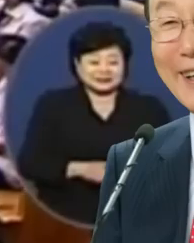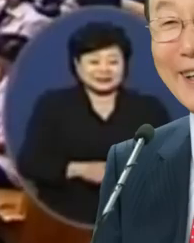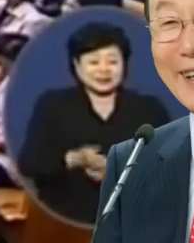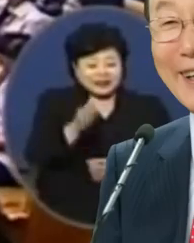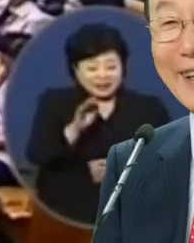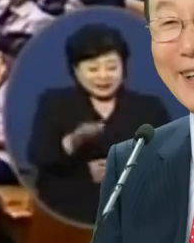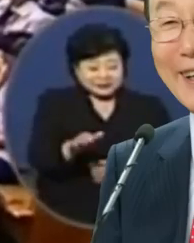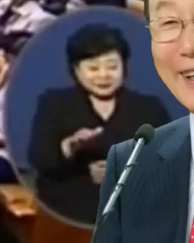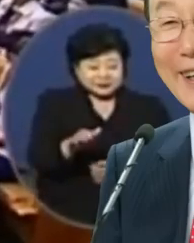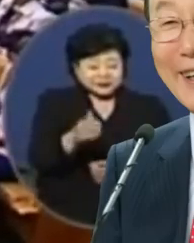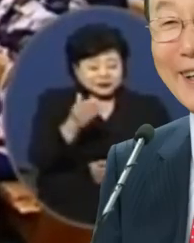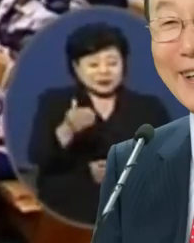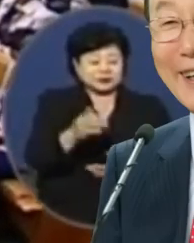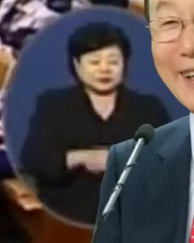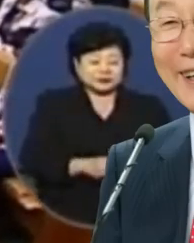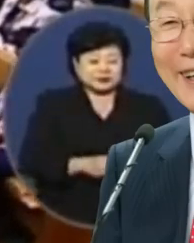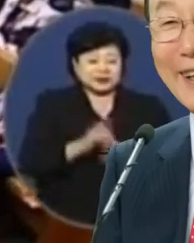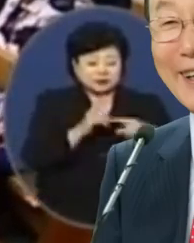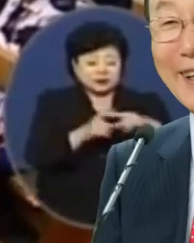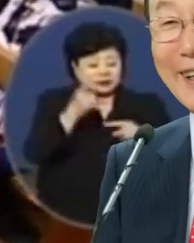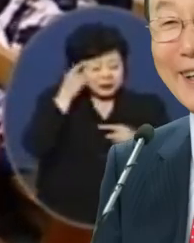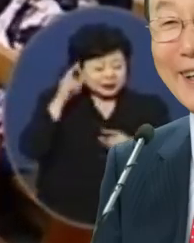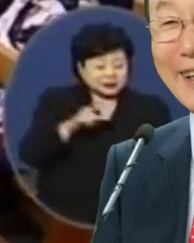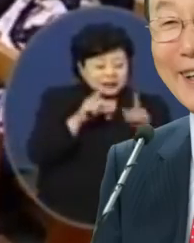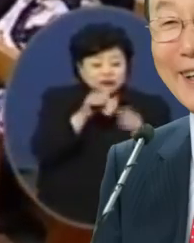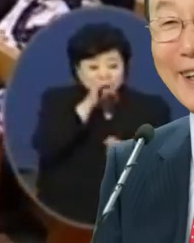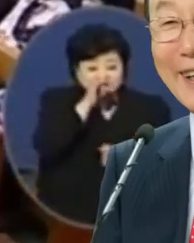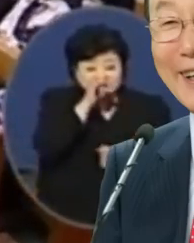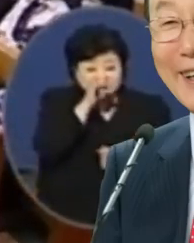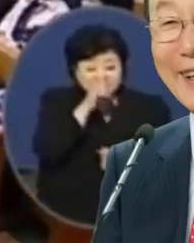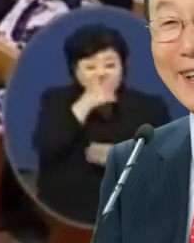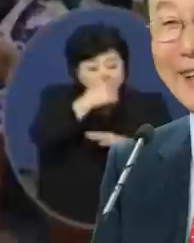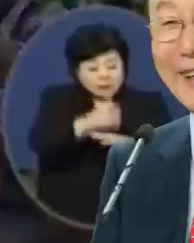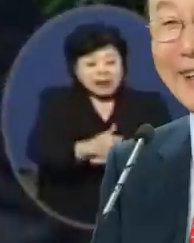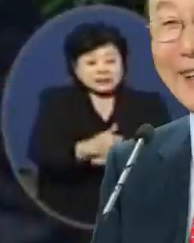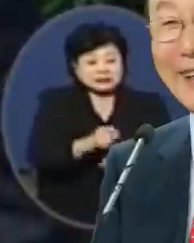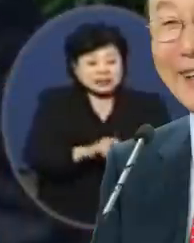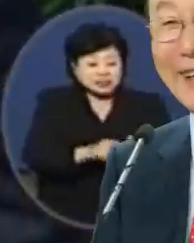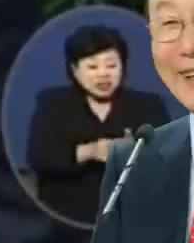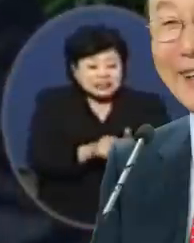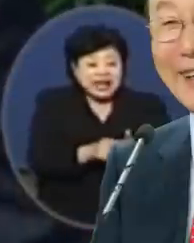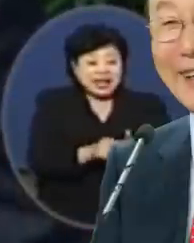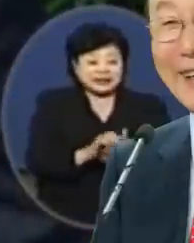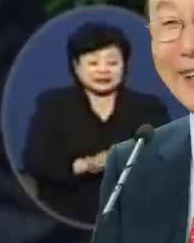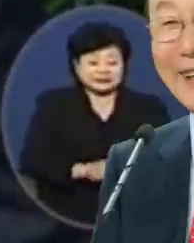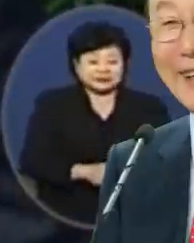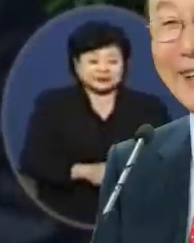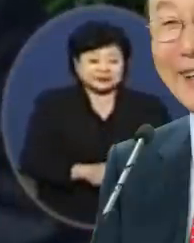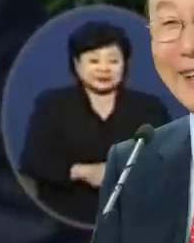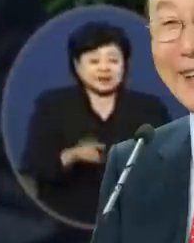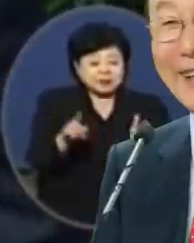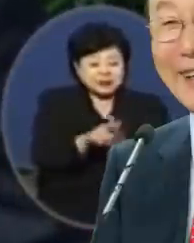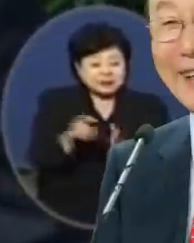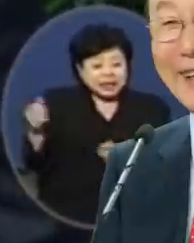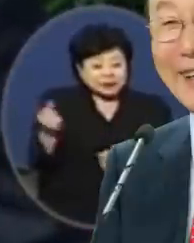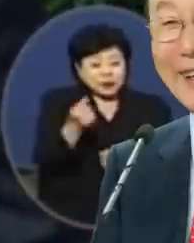그런데 여러분, 이 긍정적으로 살 수 있는 마지막 키가 하나 있습니다.